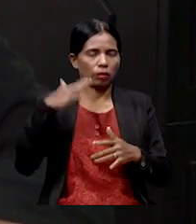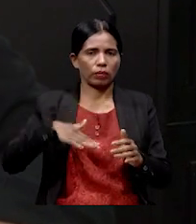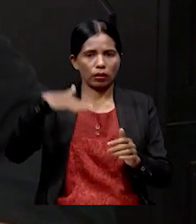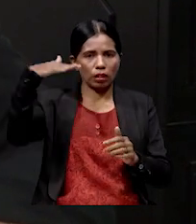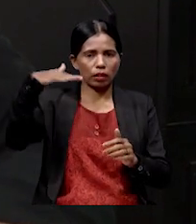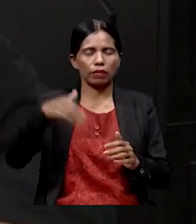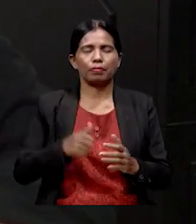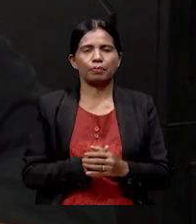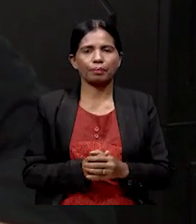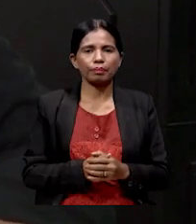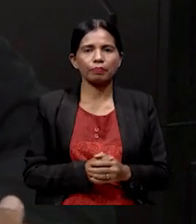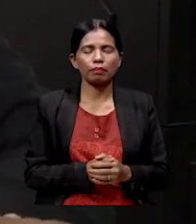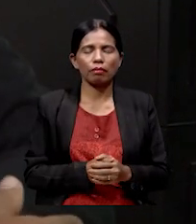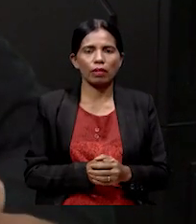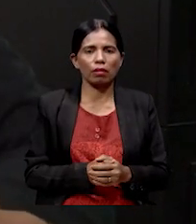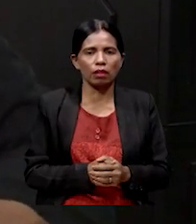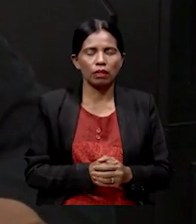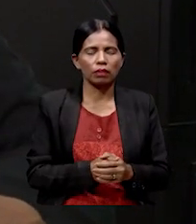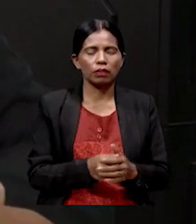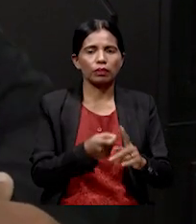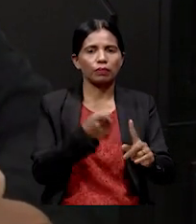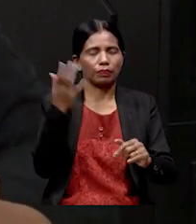bispo, i husi naba